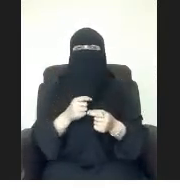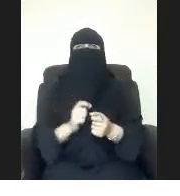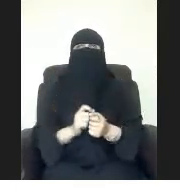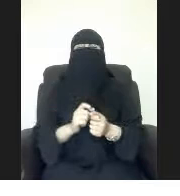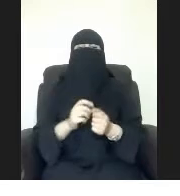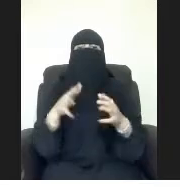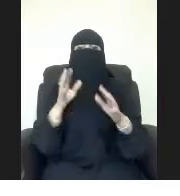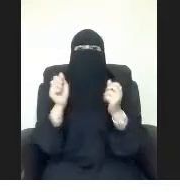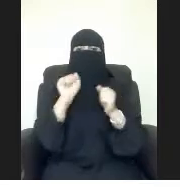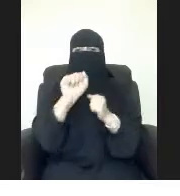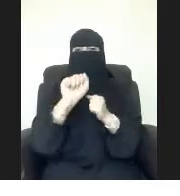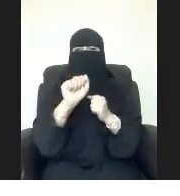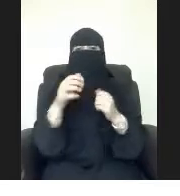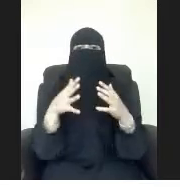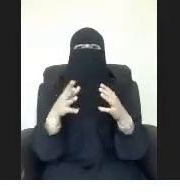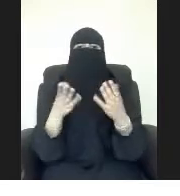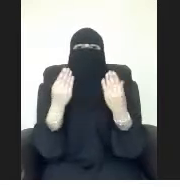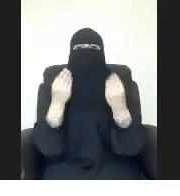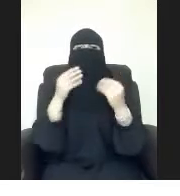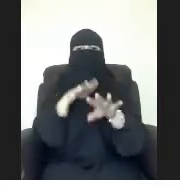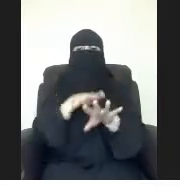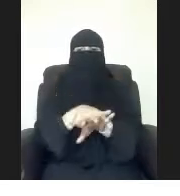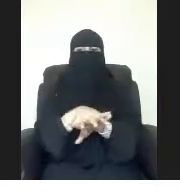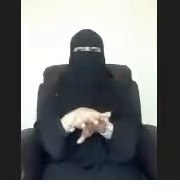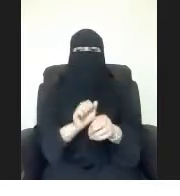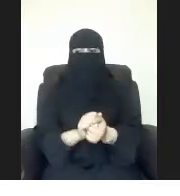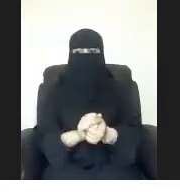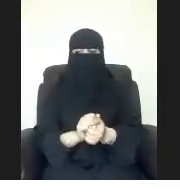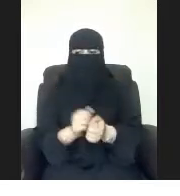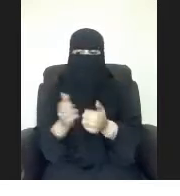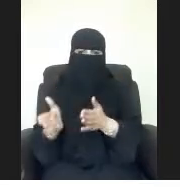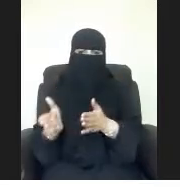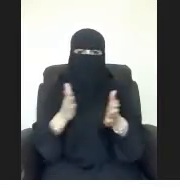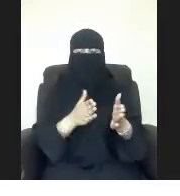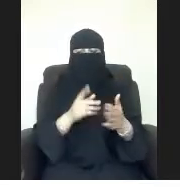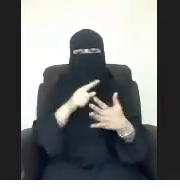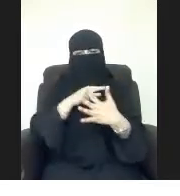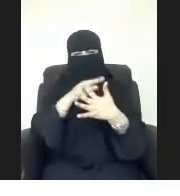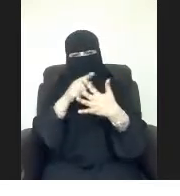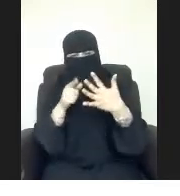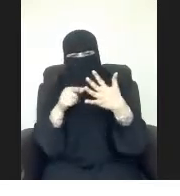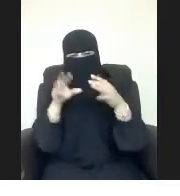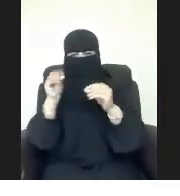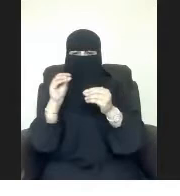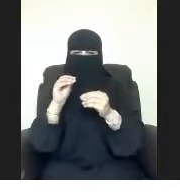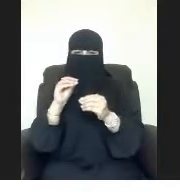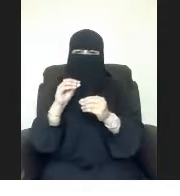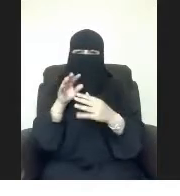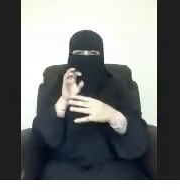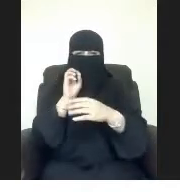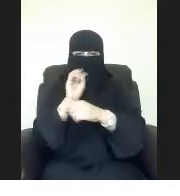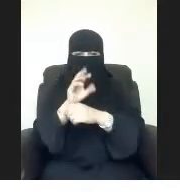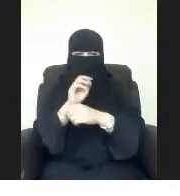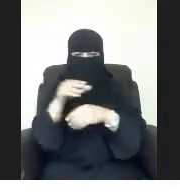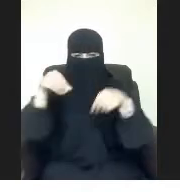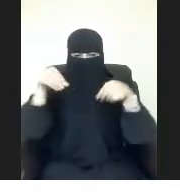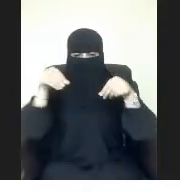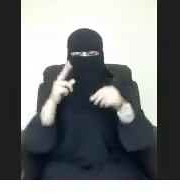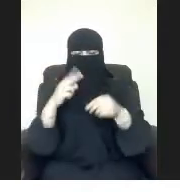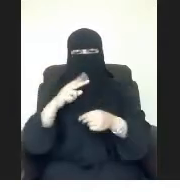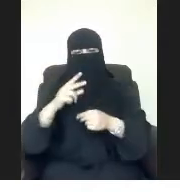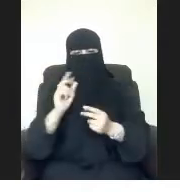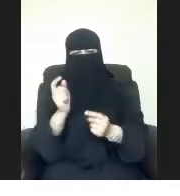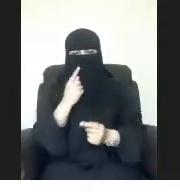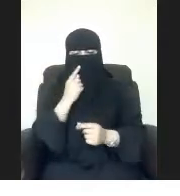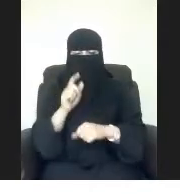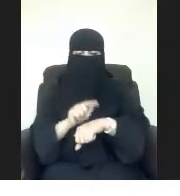والأخيرة الخطوات الرئيسة لتأسيس برنامج تعلم مدمج. هي بضع الشرائح الحقيقة، سأمر عليها يعني مرورا سريعا